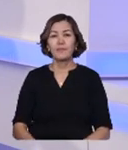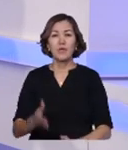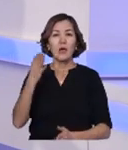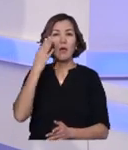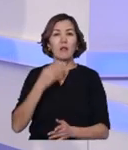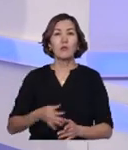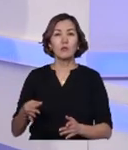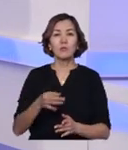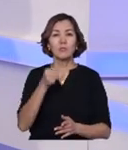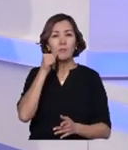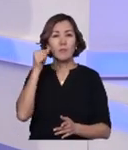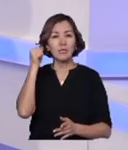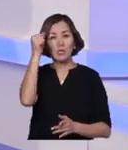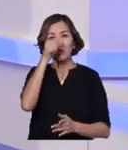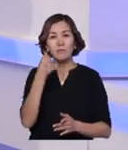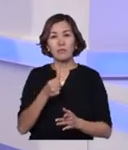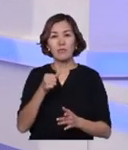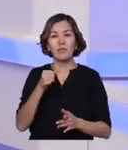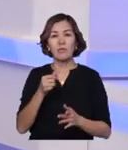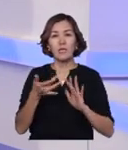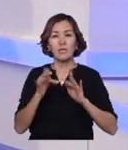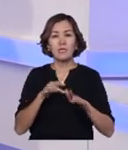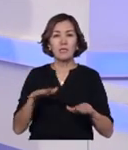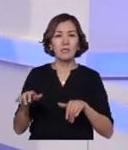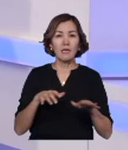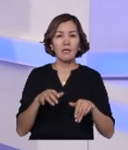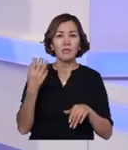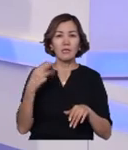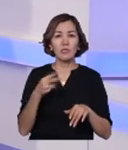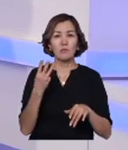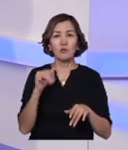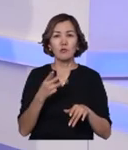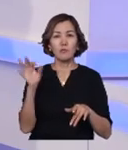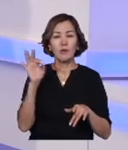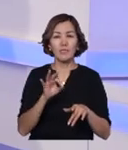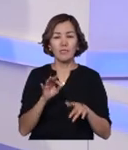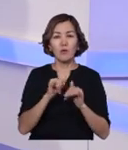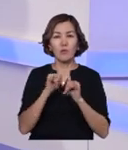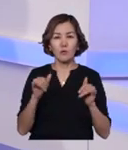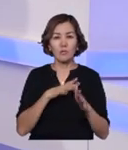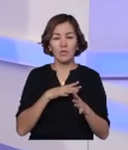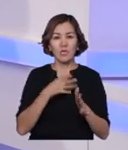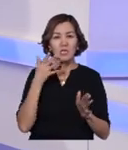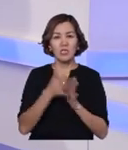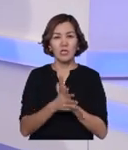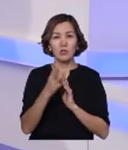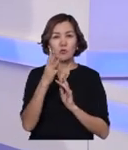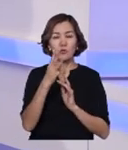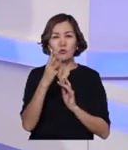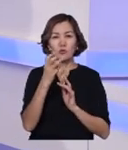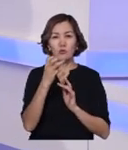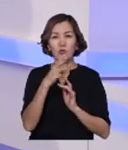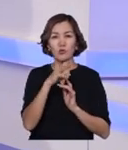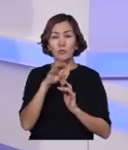Алматы облысында былтырмен салыстырғанда бұйыл интернет алаяқтық 23% өскен. Әкелген шығын құны 3 миллион